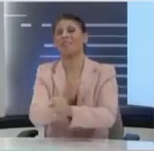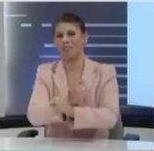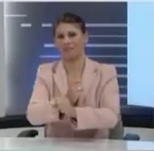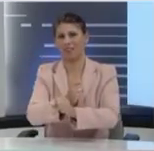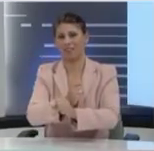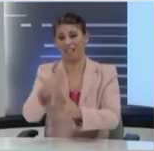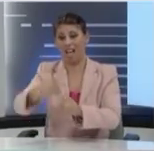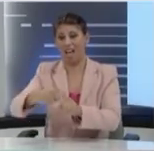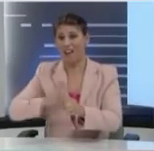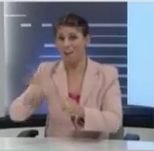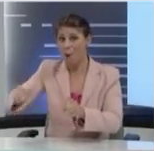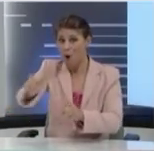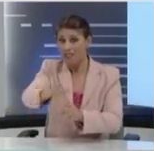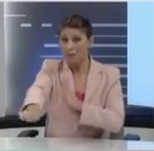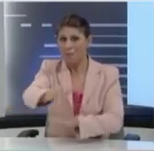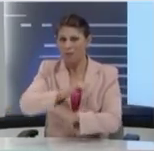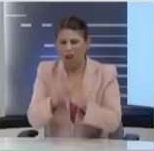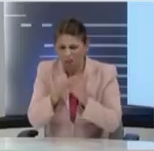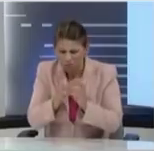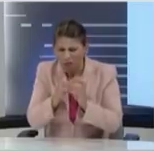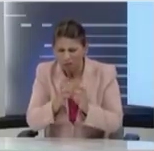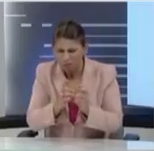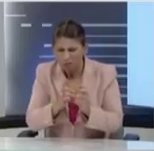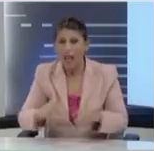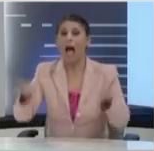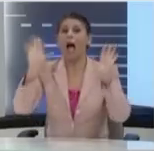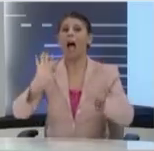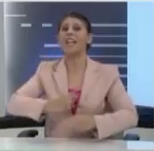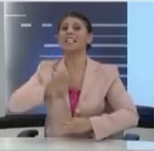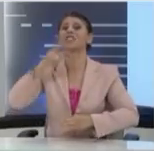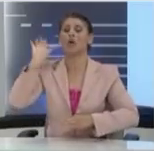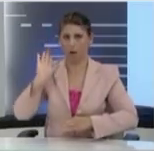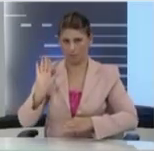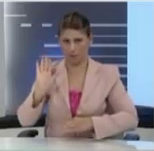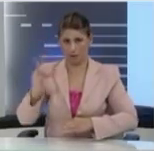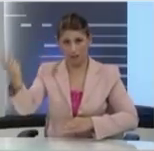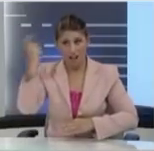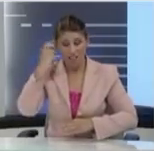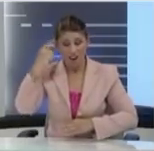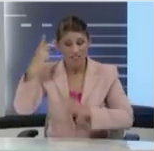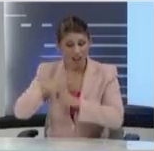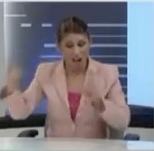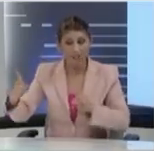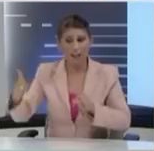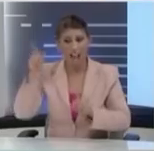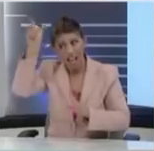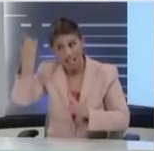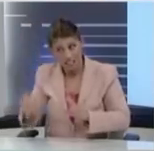στη μιζέρια και στην αναξιοπρέπεια. Βάλτε το καλά στο μυαλό σας και εσείς και αυτοί που σας στηρίζουν.